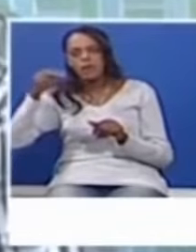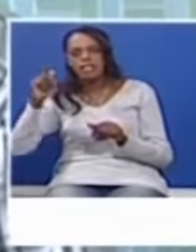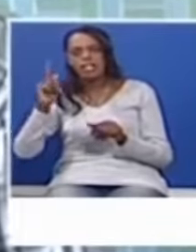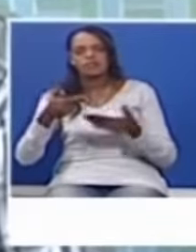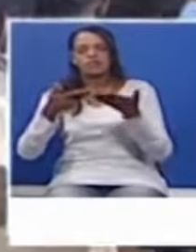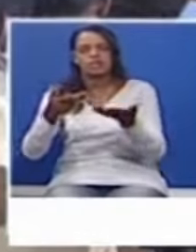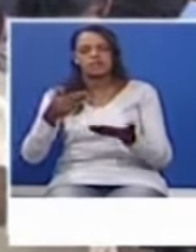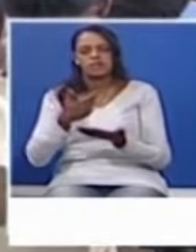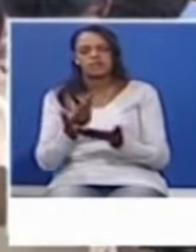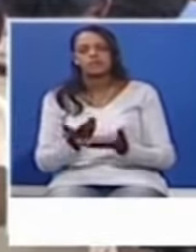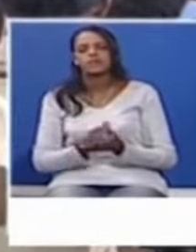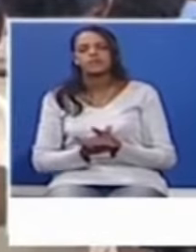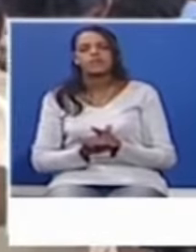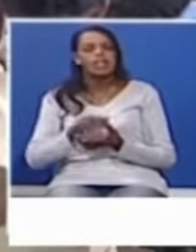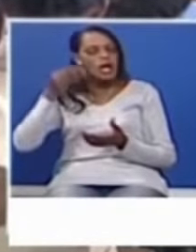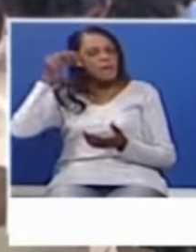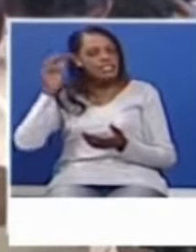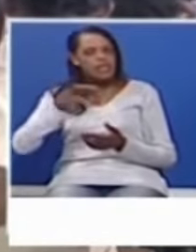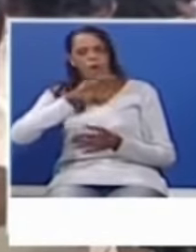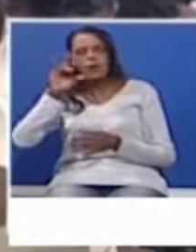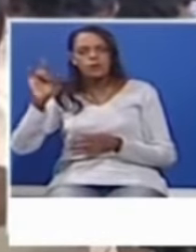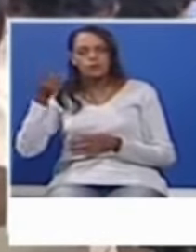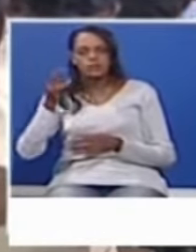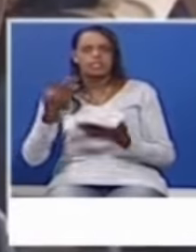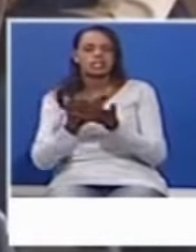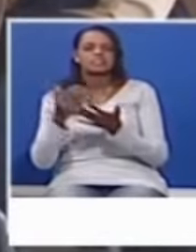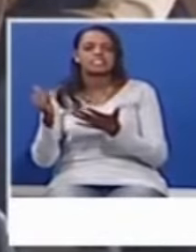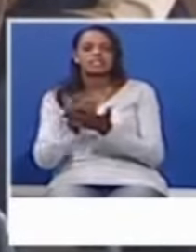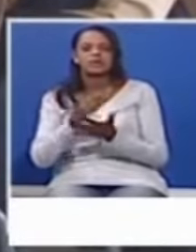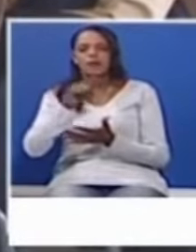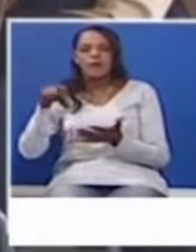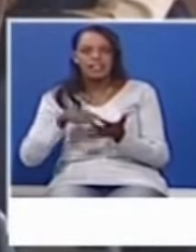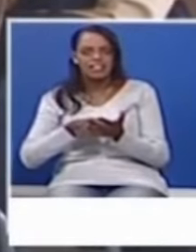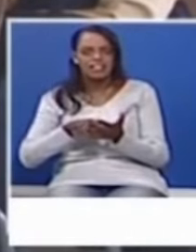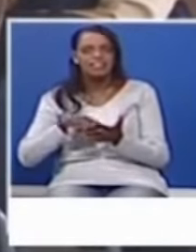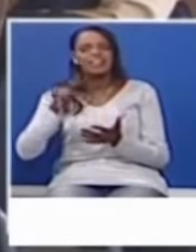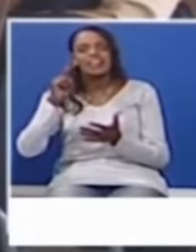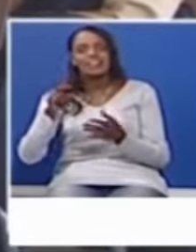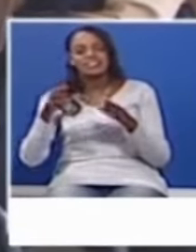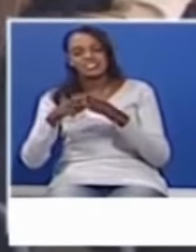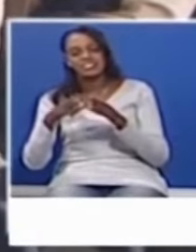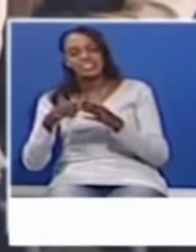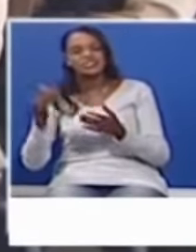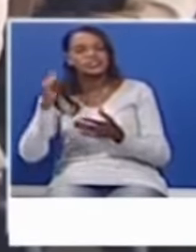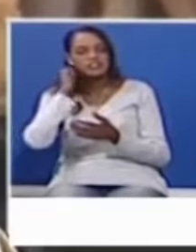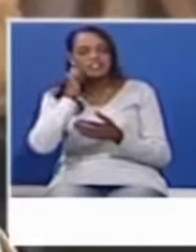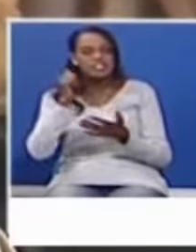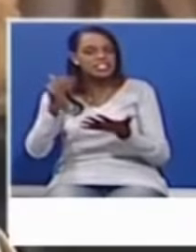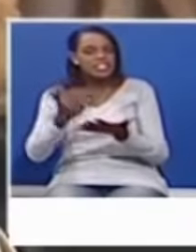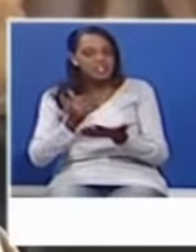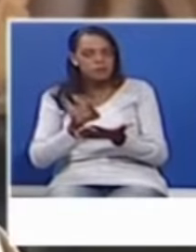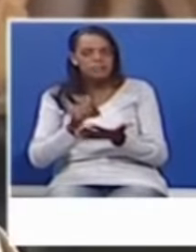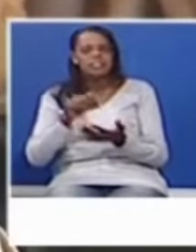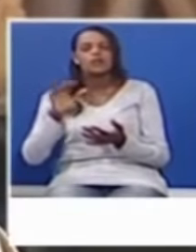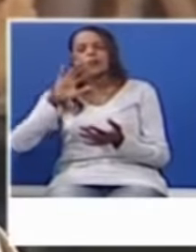ዝሃበ ገሊፁ ሃማድአ ኣብ ኩለን ዞባታት ካብ ዝርከባ ናይ ማእከላይን ካልኣይን ደረጃ ኣብያተ ትምህርቲ ንዝተዋፅአ ንኹሉ ክልታት